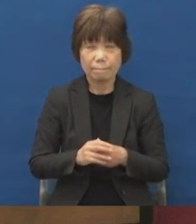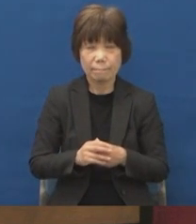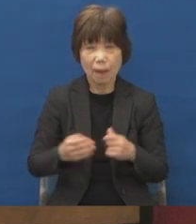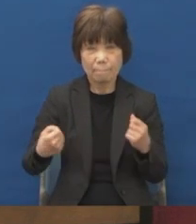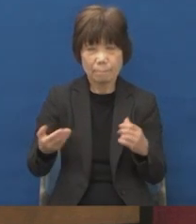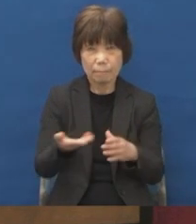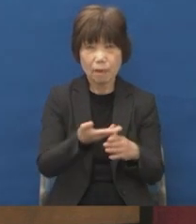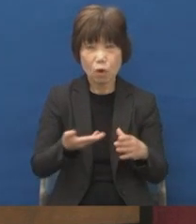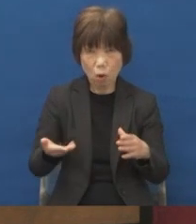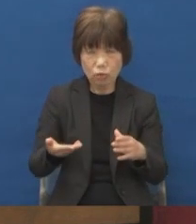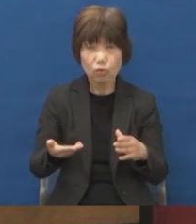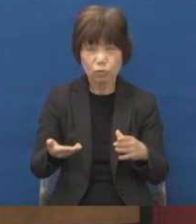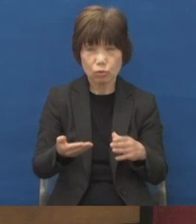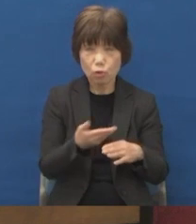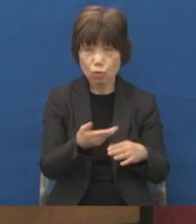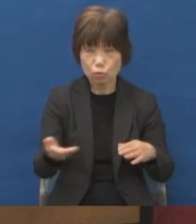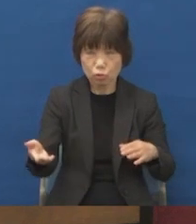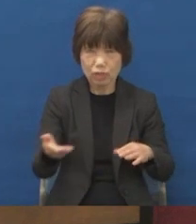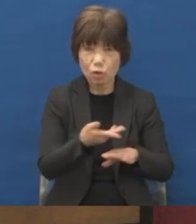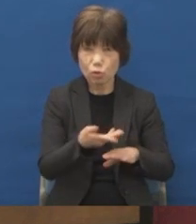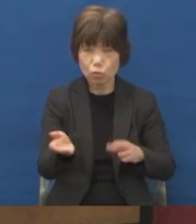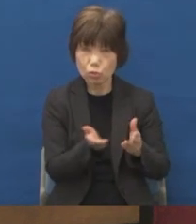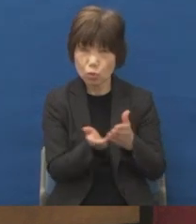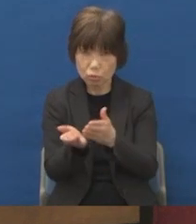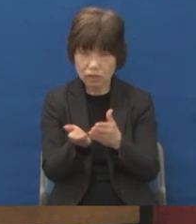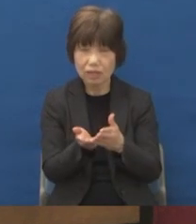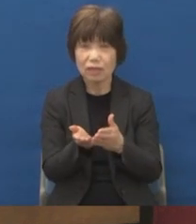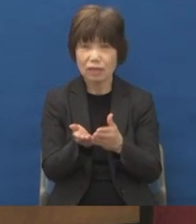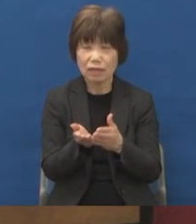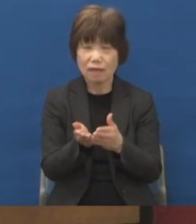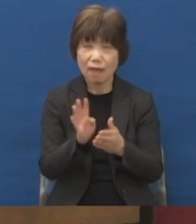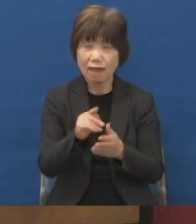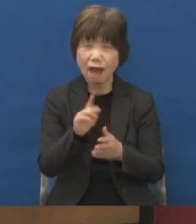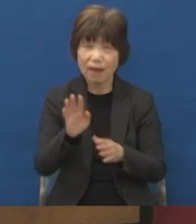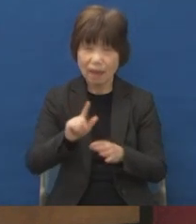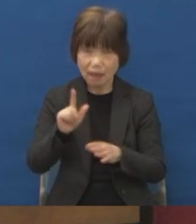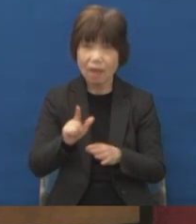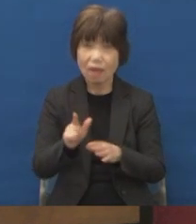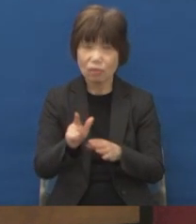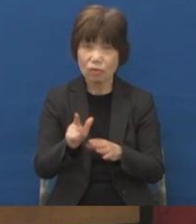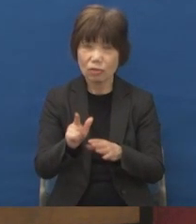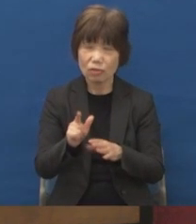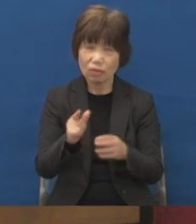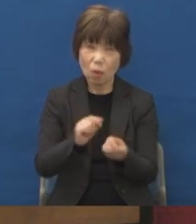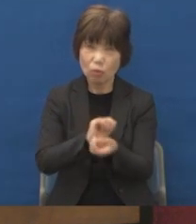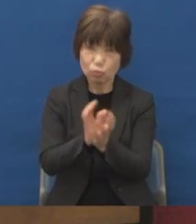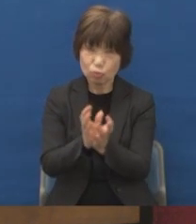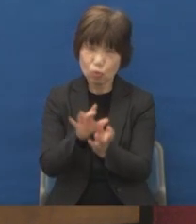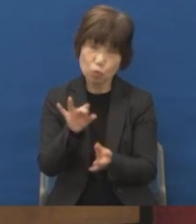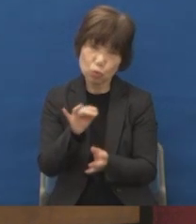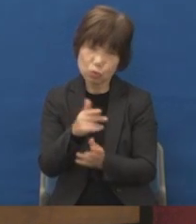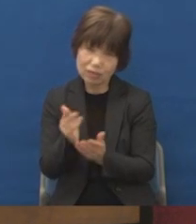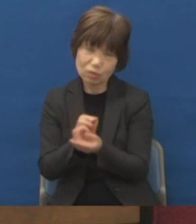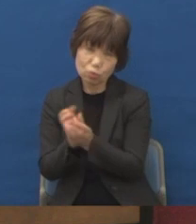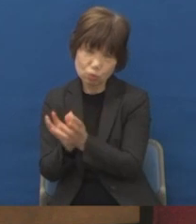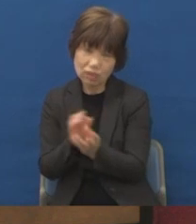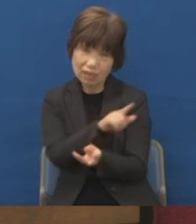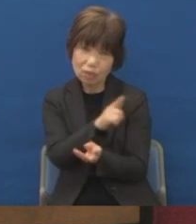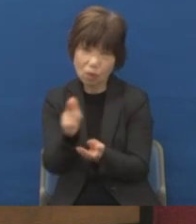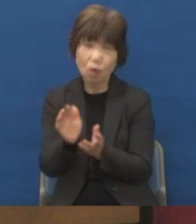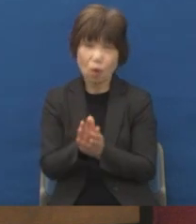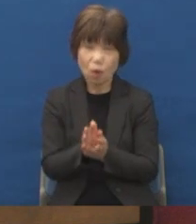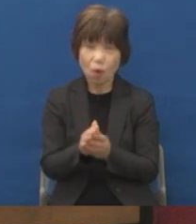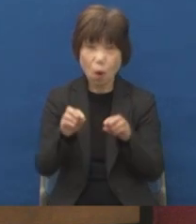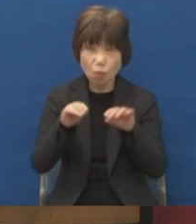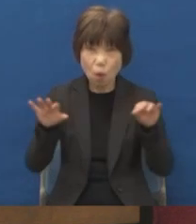魅力発信、鳥羽の富士蹴上のツツジ一般公開事業など活発な上下水道事業の広報活